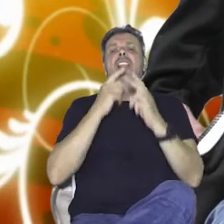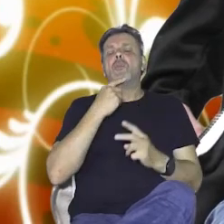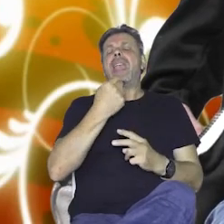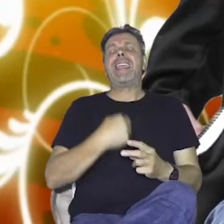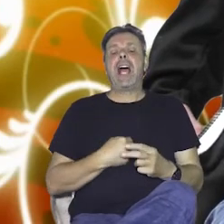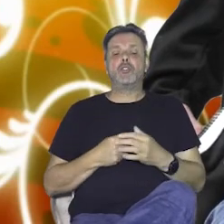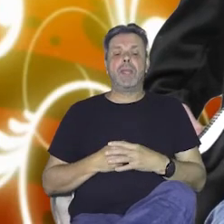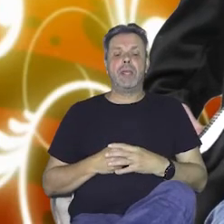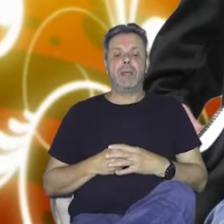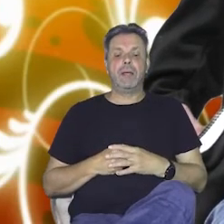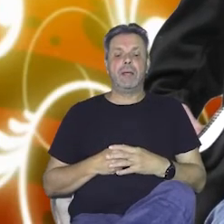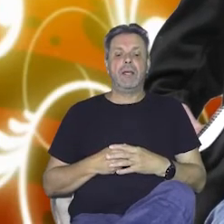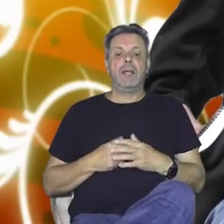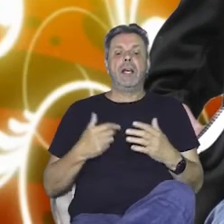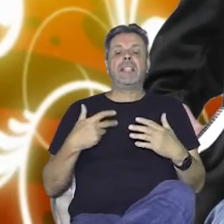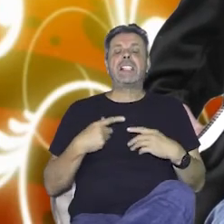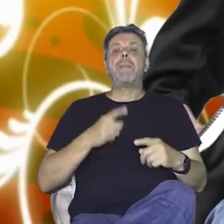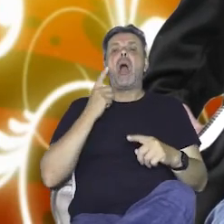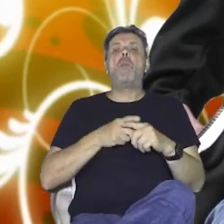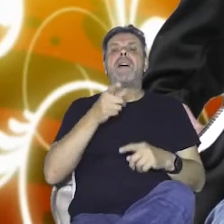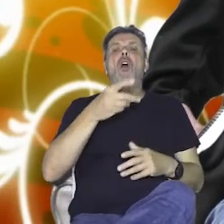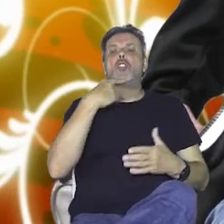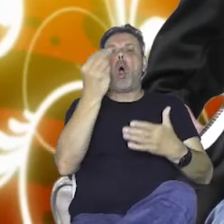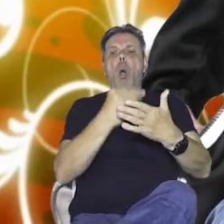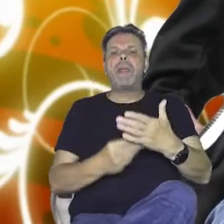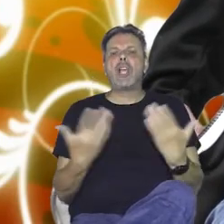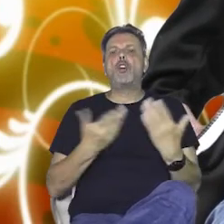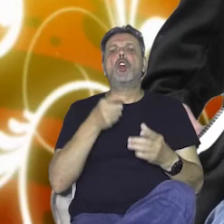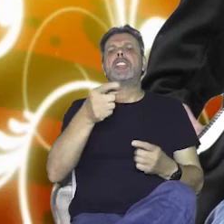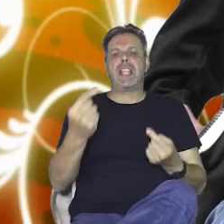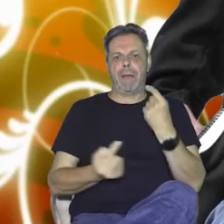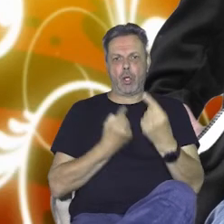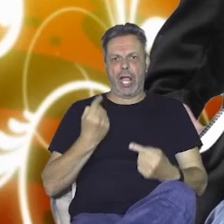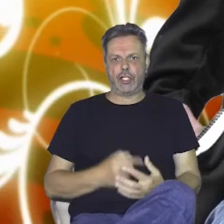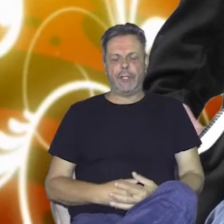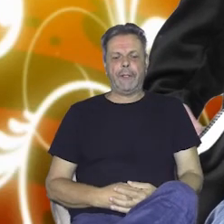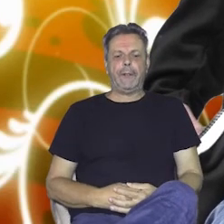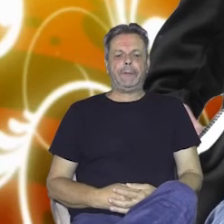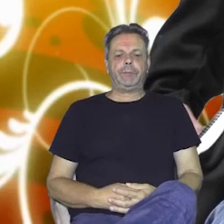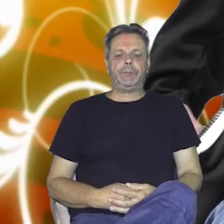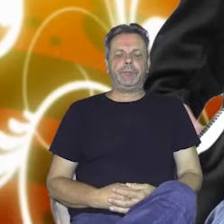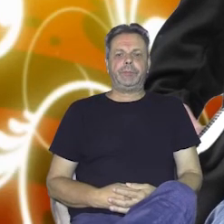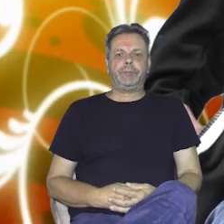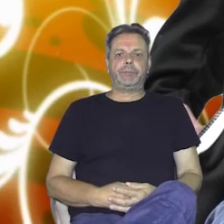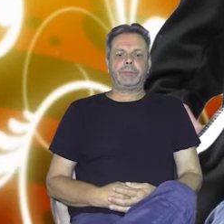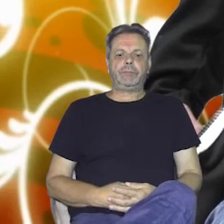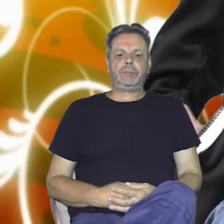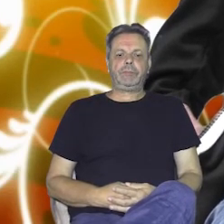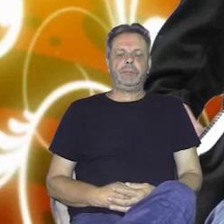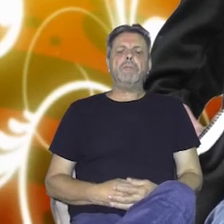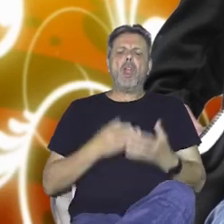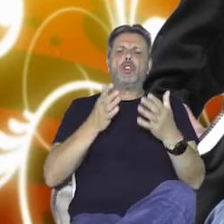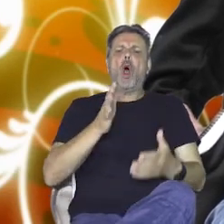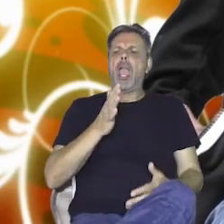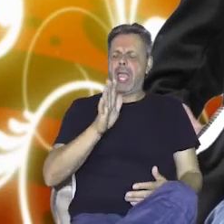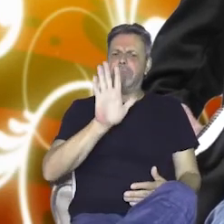ono, da sam upravo to opisao što se njima događa. Da, točno. Pa to je ta tvoja poezija. To